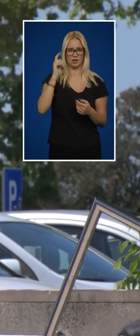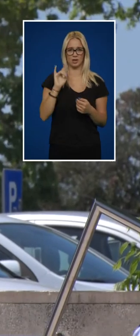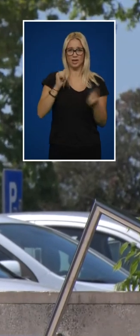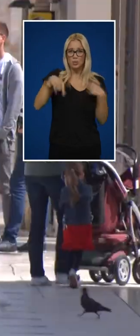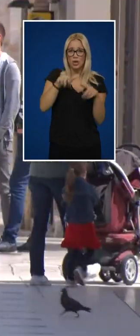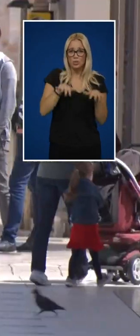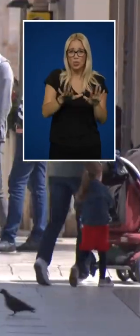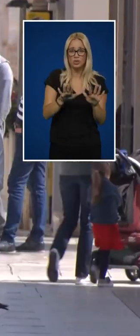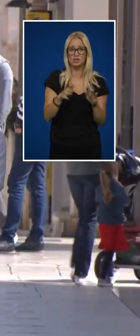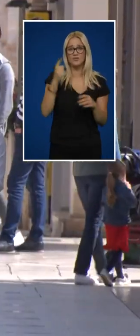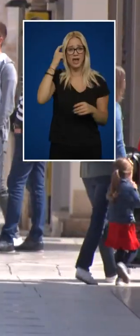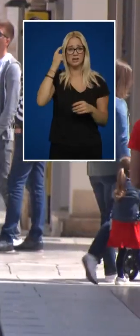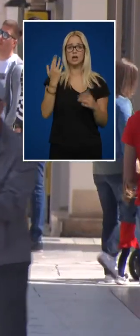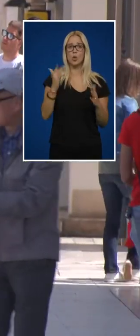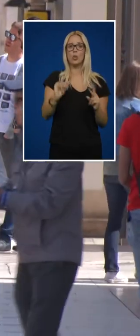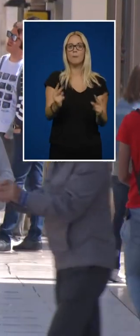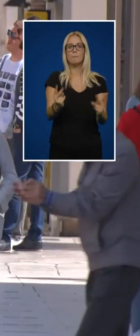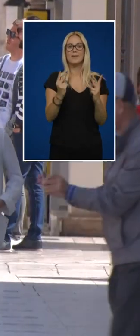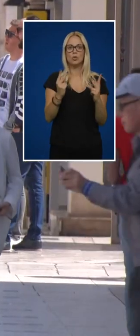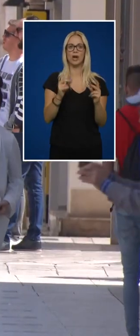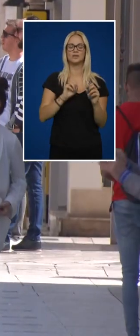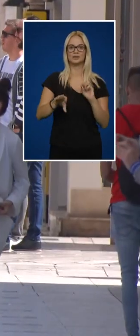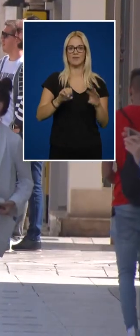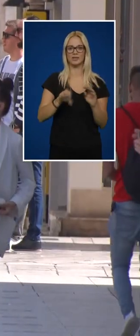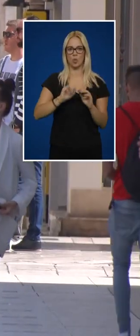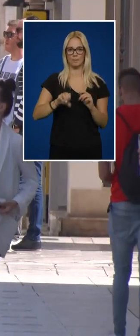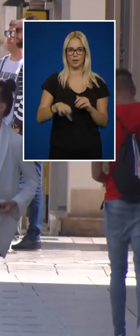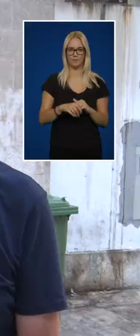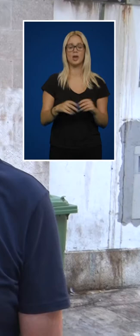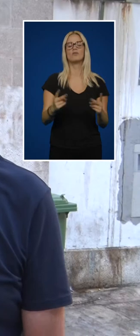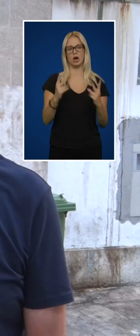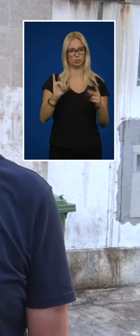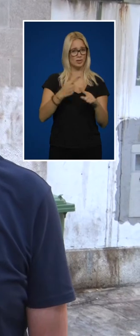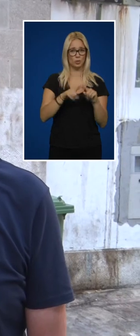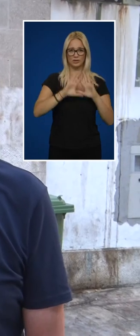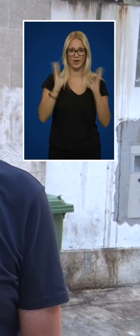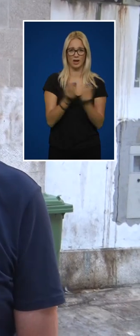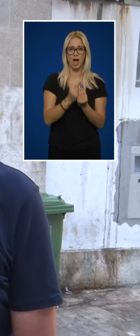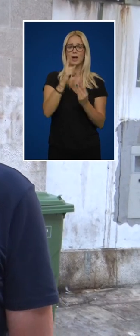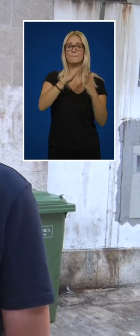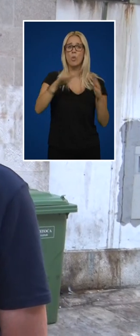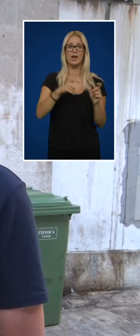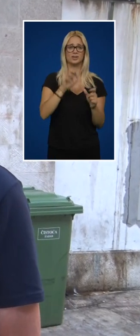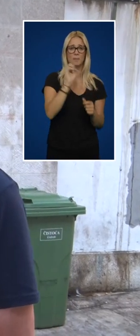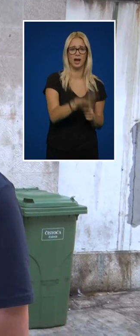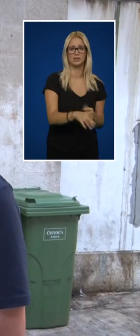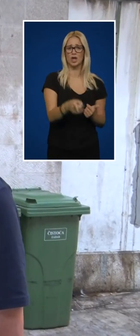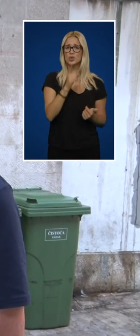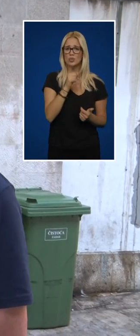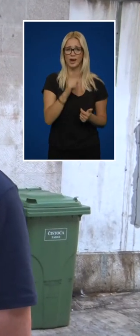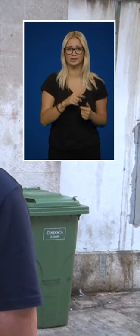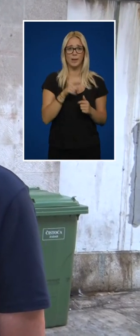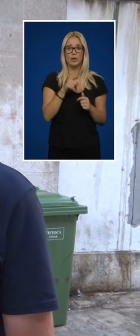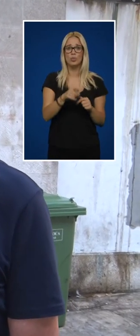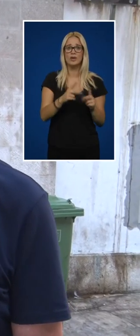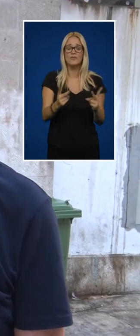ekološka svijest, te jesu li građani svjesni koliko je bitno razvrstavanje otpada? Bitno je zbog svega, i u more se baca